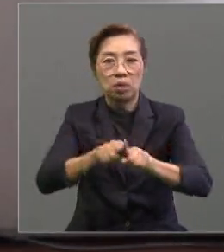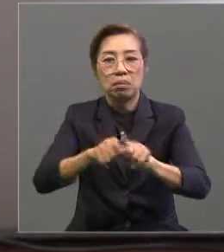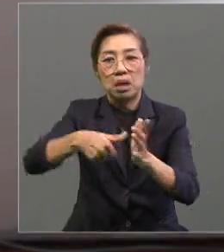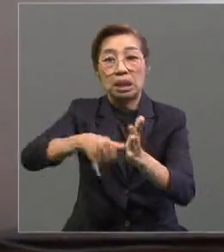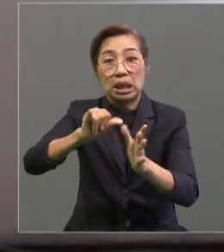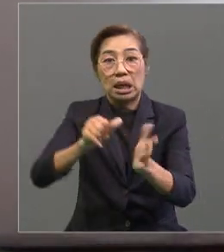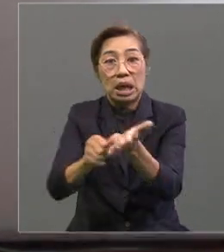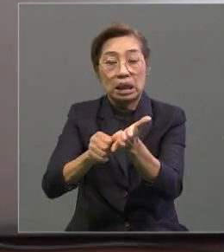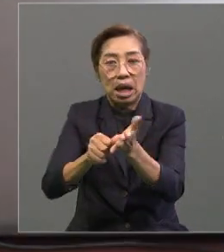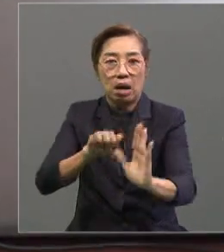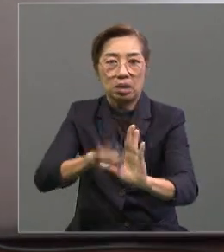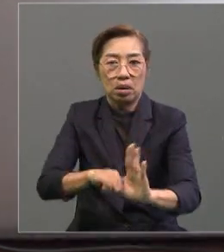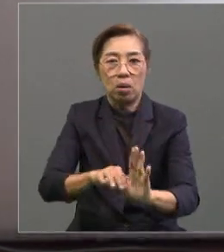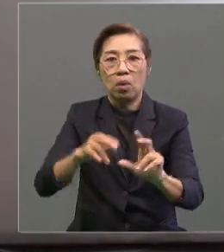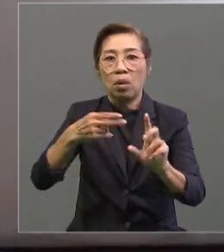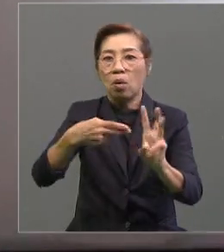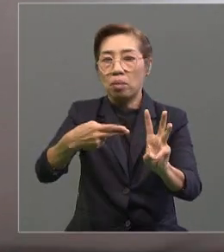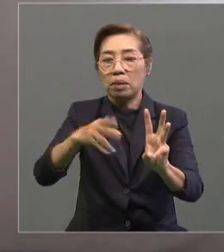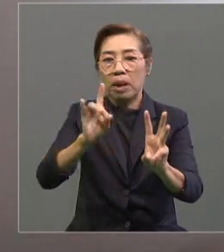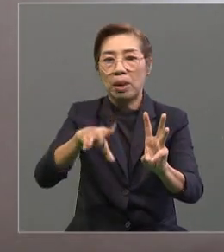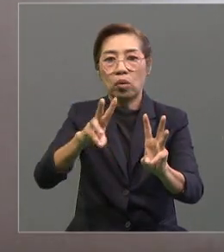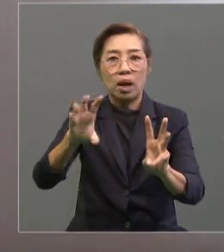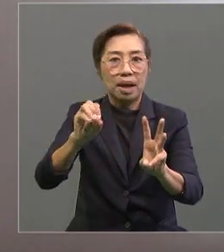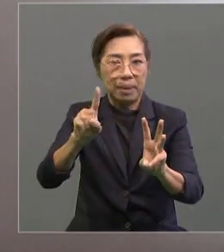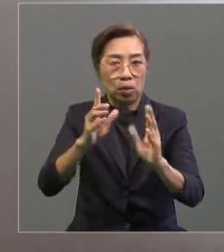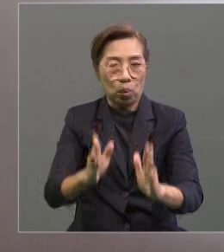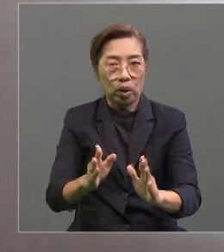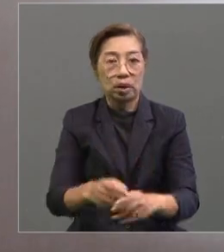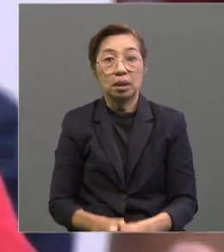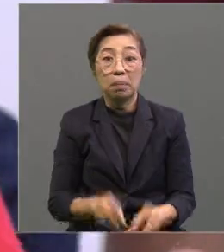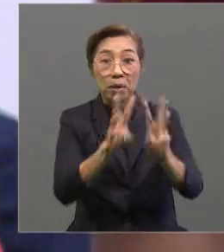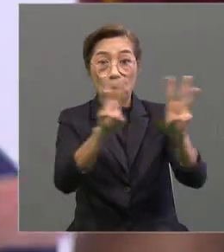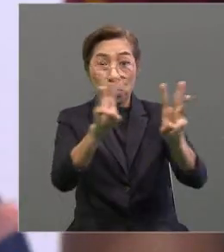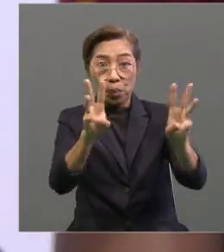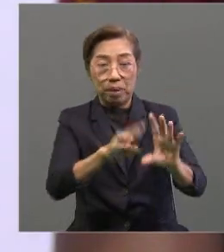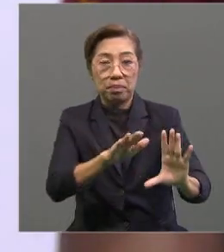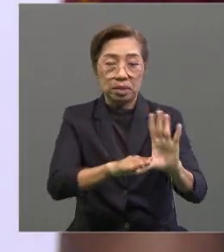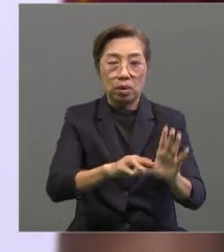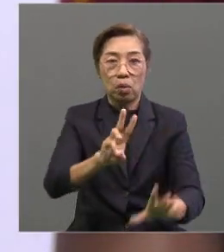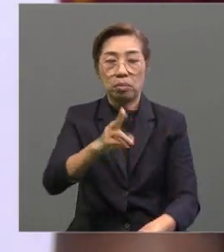จำนวน6865คนแบ่งเป็นการลงทะเบียนผ่านระบบออนไลน์